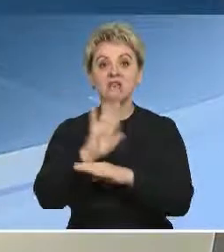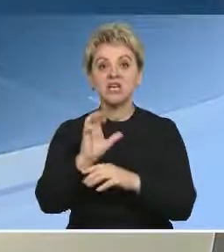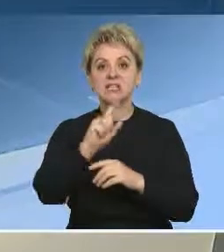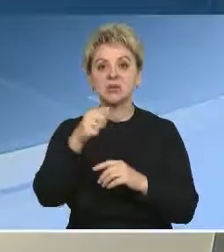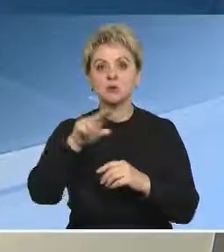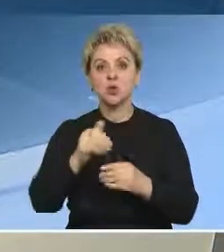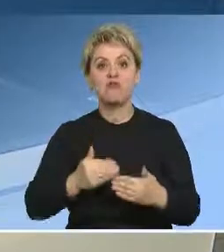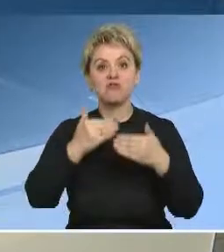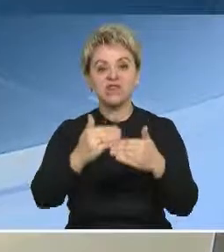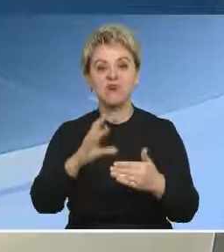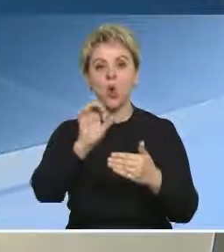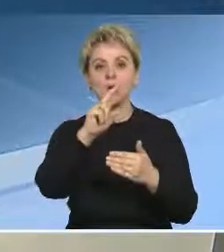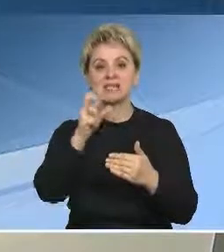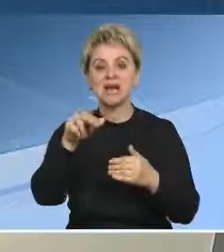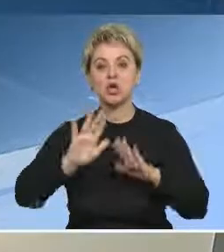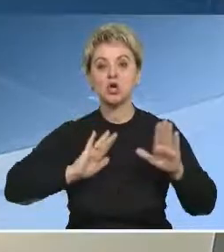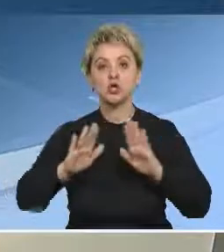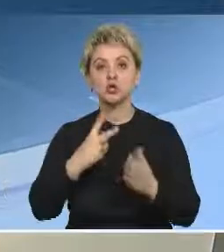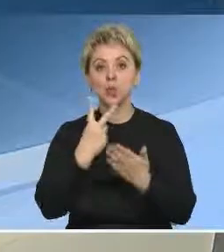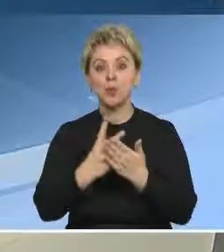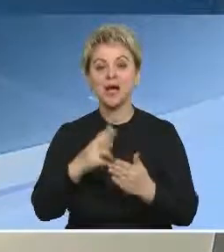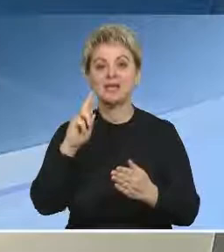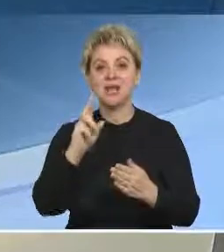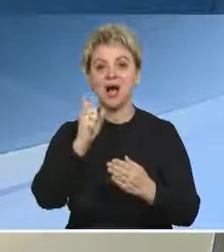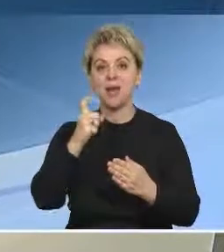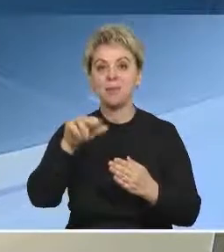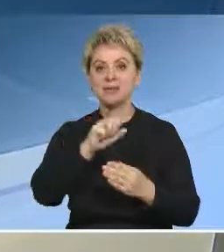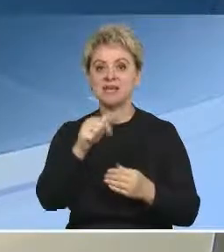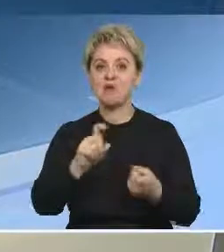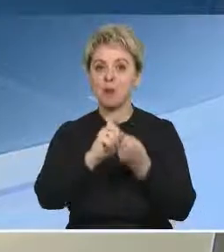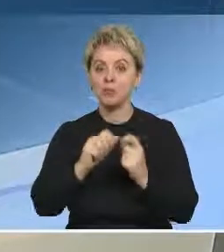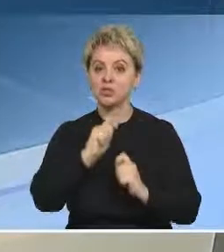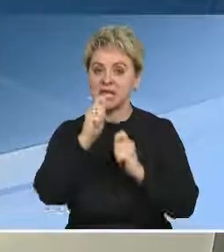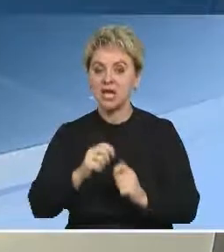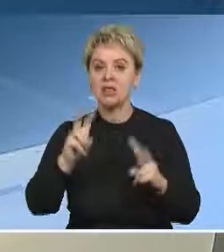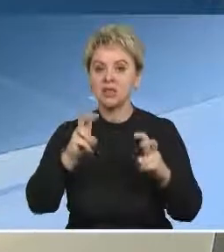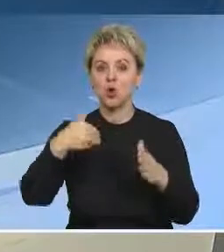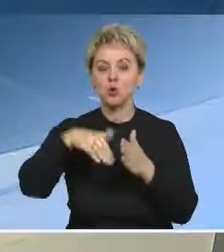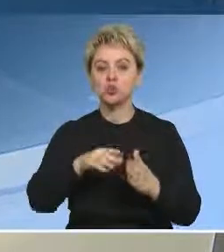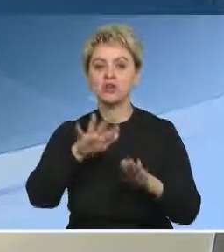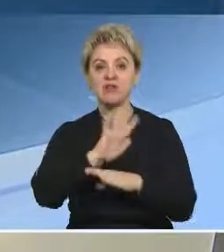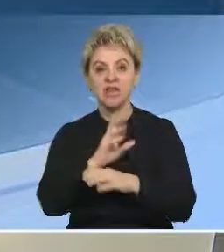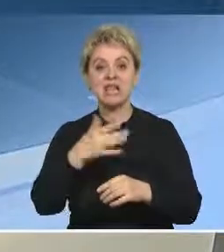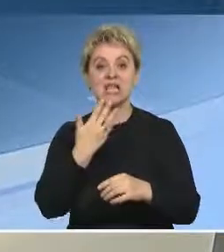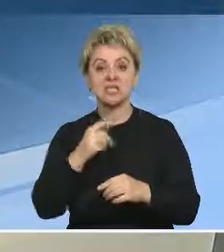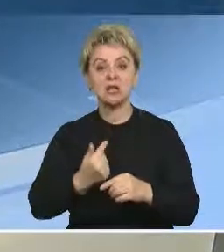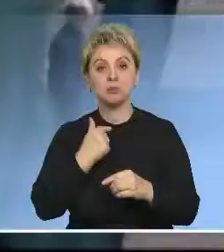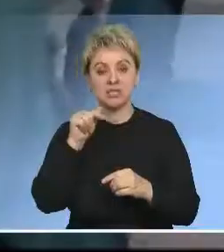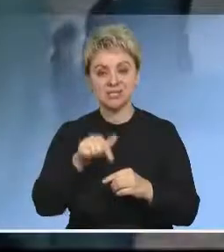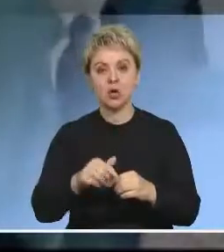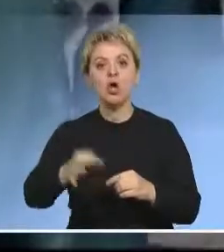Фильм «Собибор» выдвинут на «Оскар». Режиссерский дебют Константина Хабенского поборется за награду в номинации «Лучший фильм на иностранном